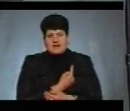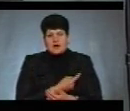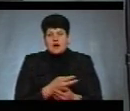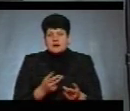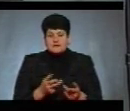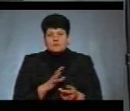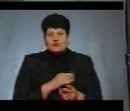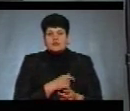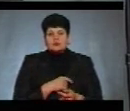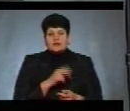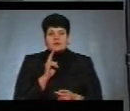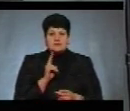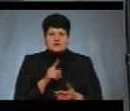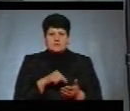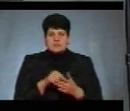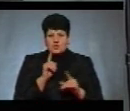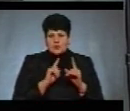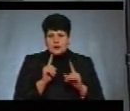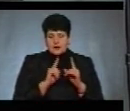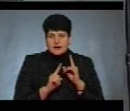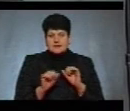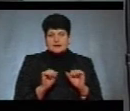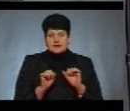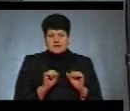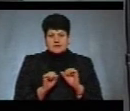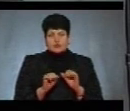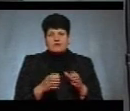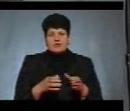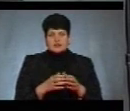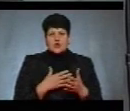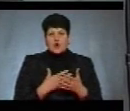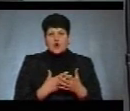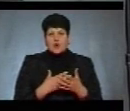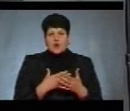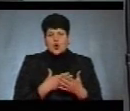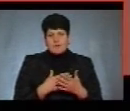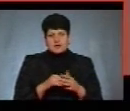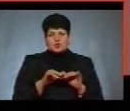Ващенко був депутатом Кременецької міської ради, керівником фракції громадського руху «Народний контроль».